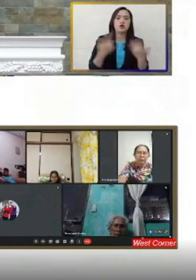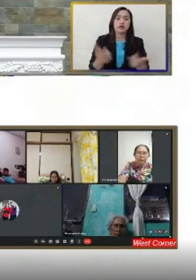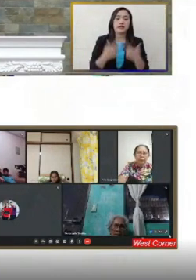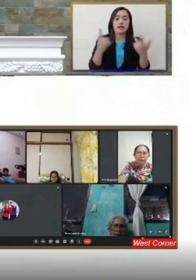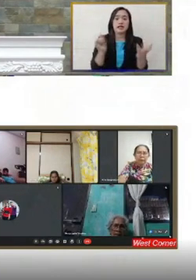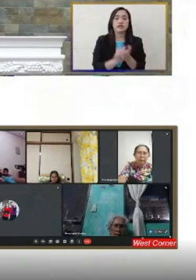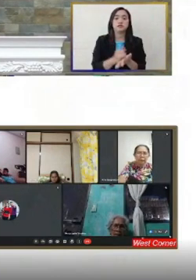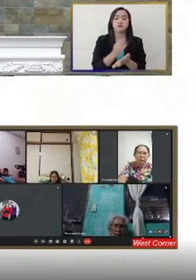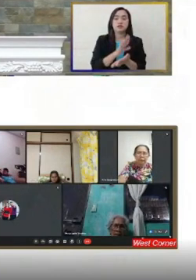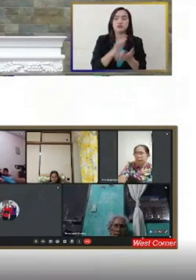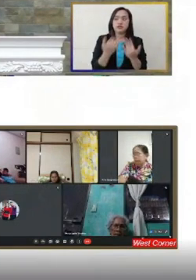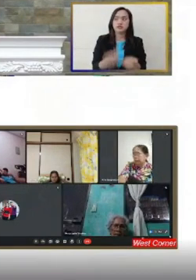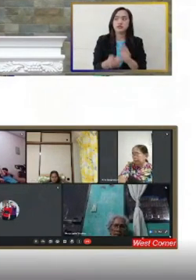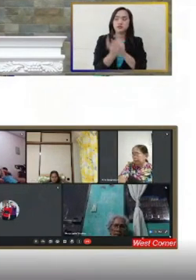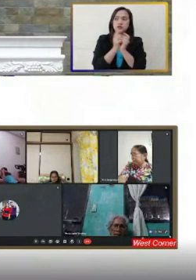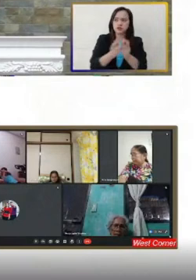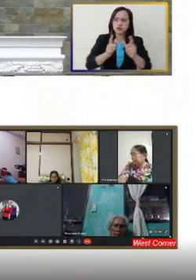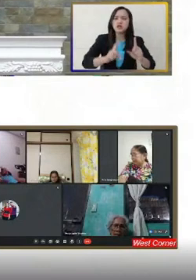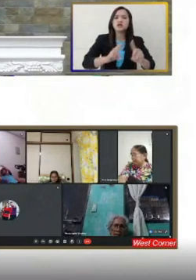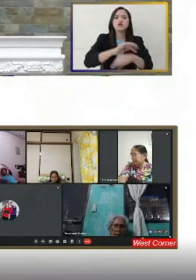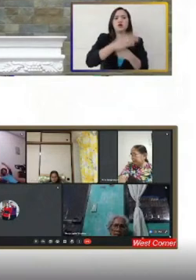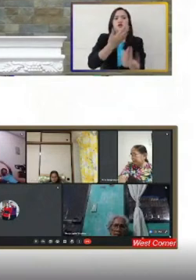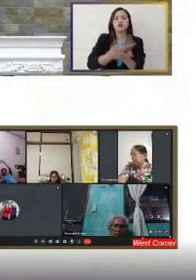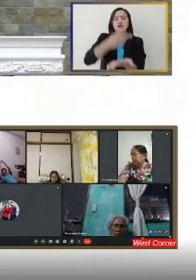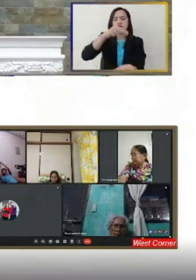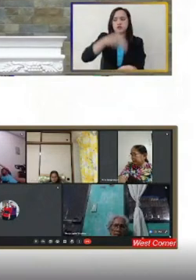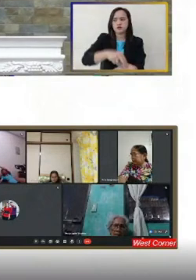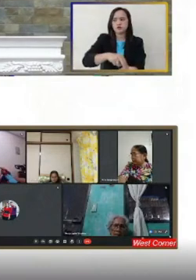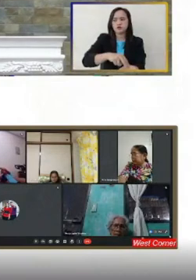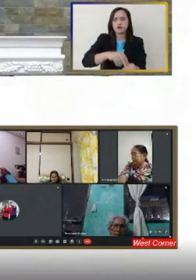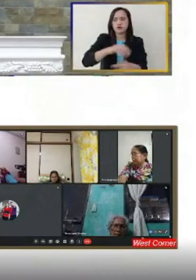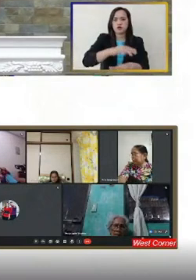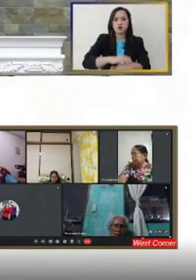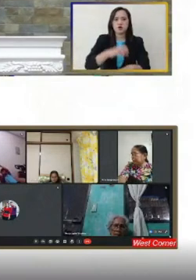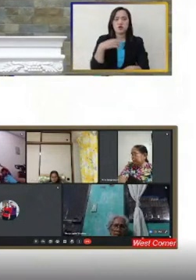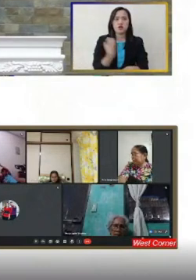this afternoon. All right. Let's all stand up, please, as we call on our pastor.